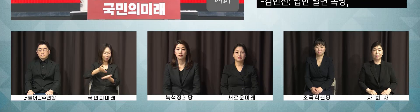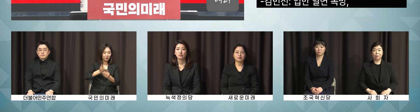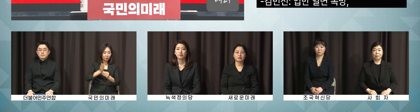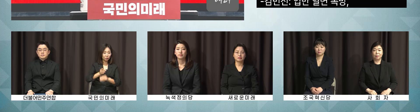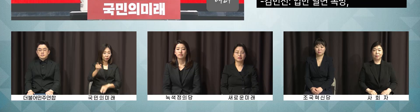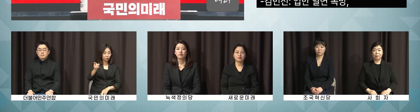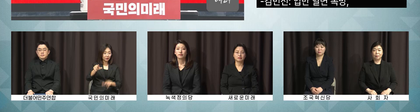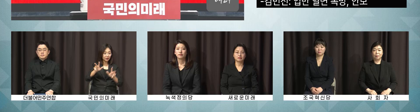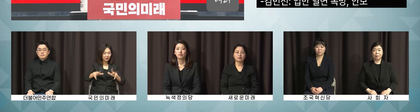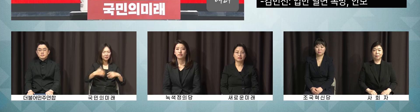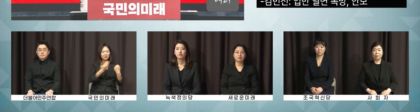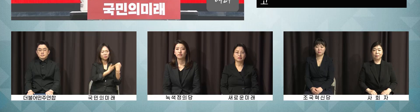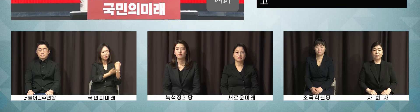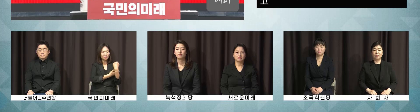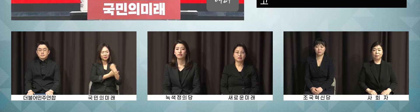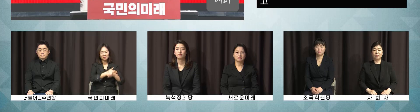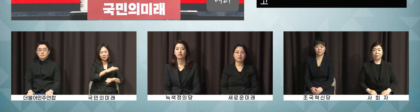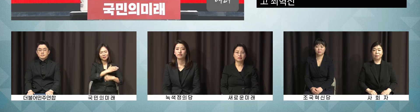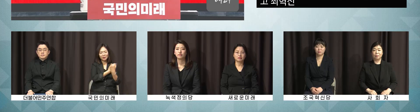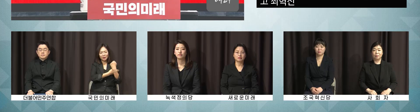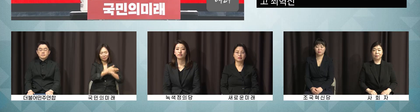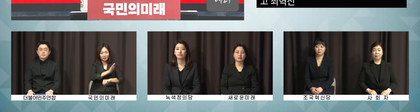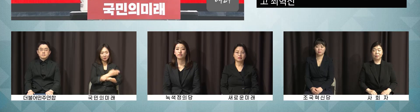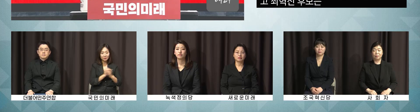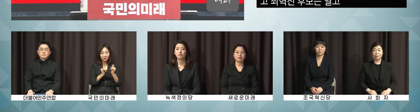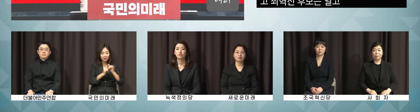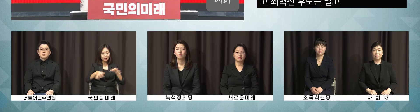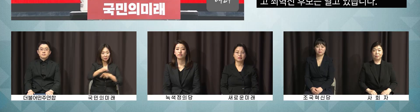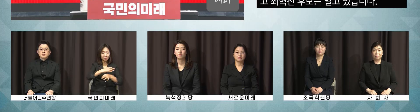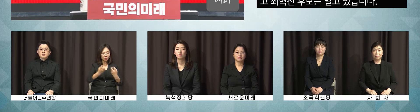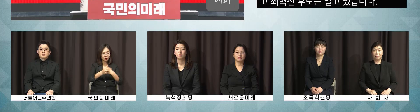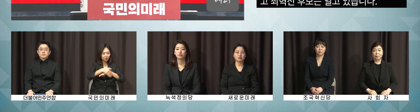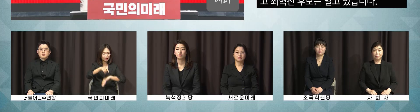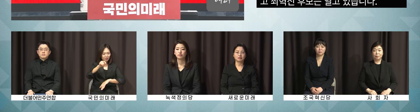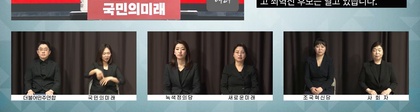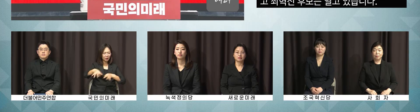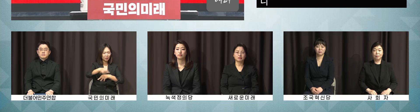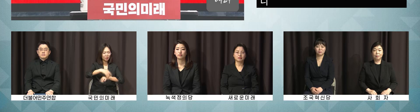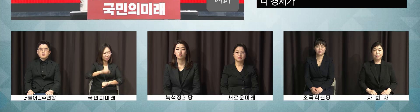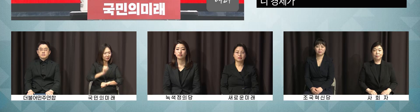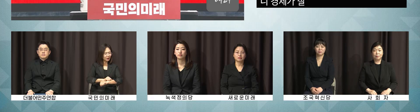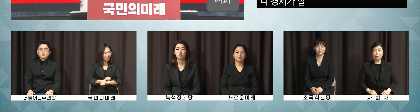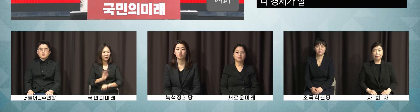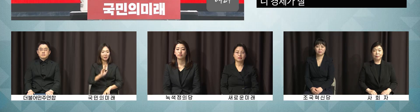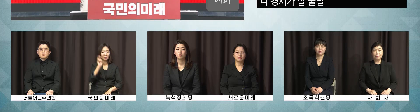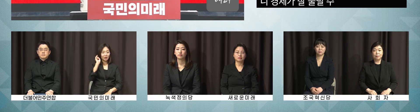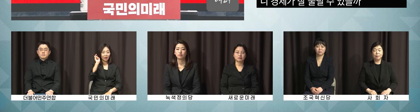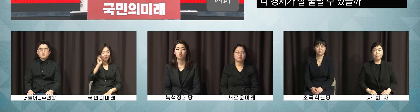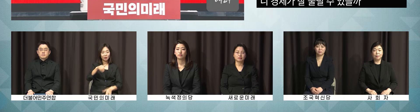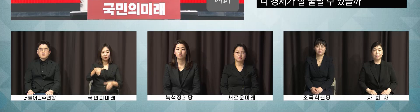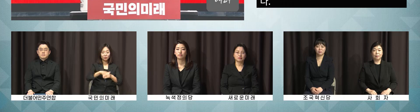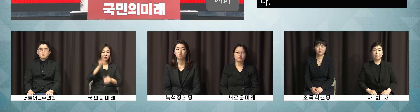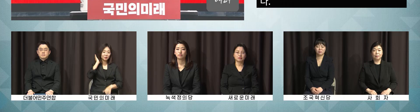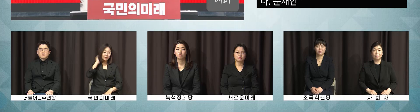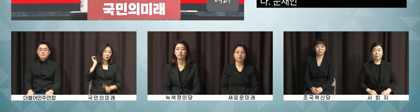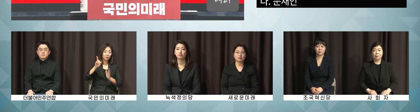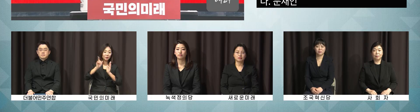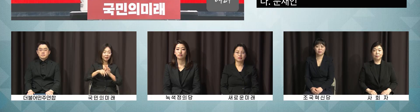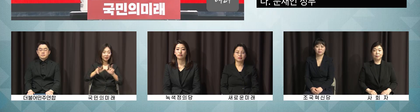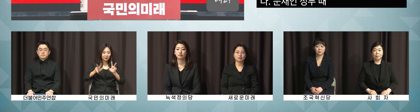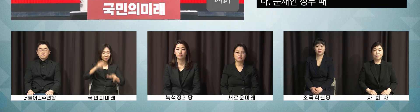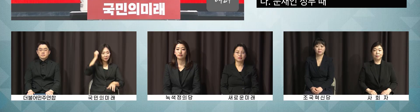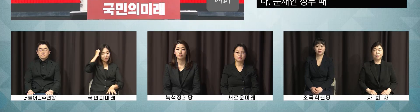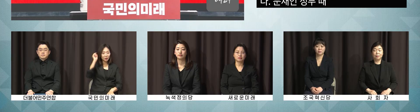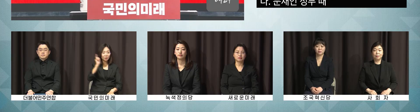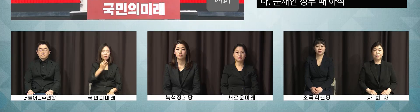있습니다. 이런 무책임한 집단이 정치를 하니 경제가 잘 풀려나갈 수 있을까 하는 생각을 합니다. 문재인 정부 때 아직 잊지